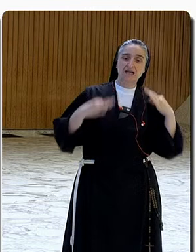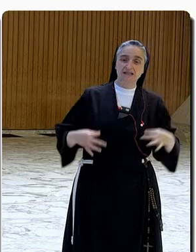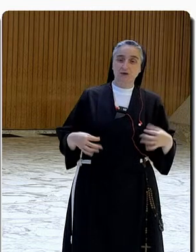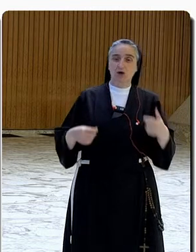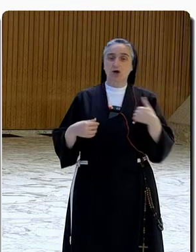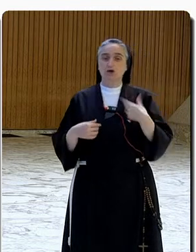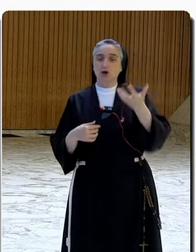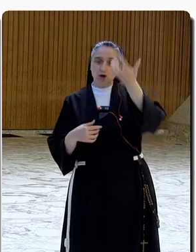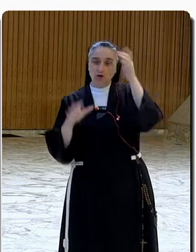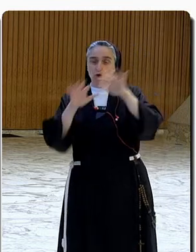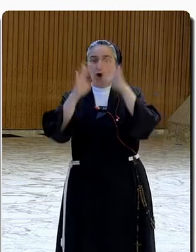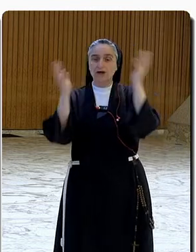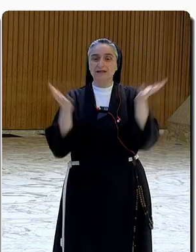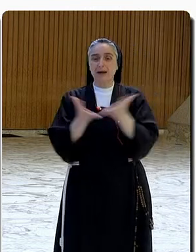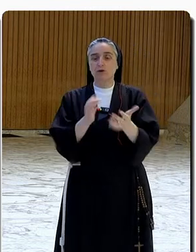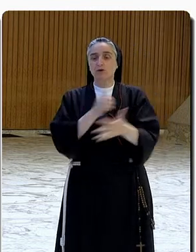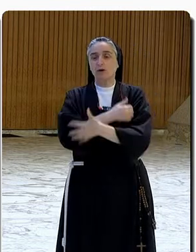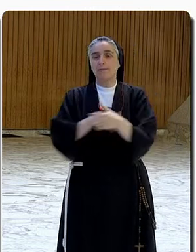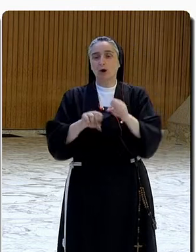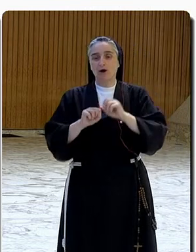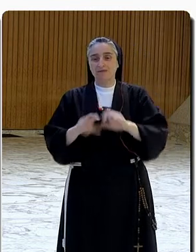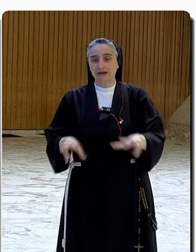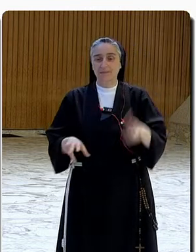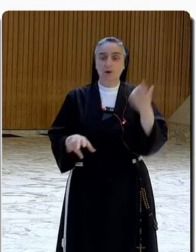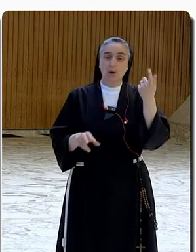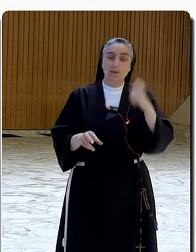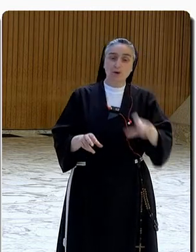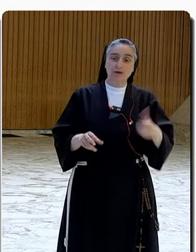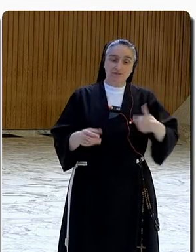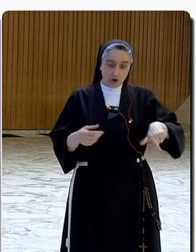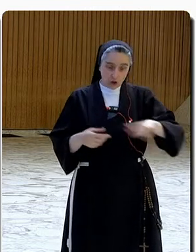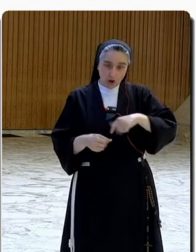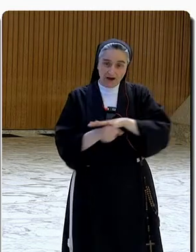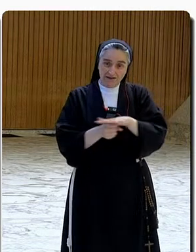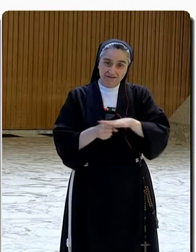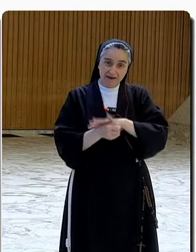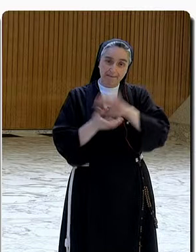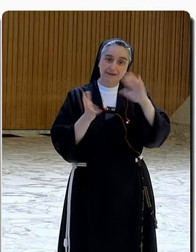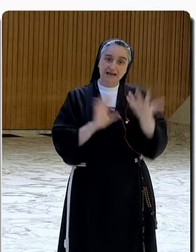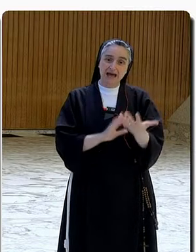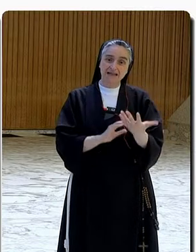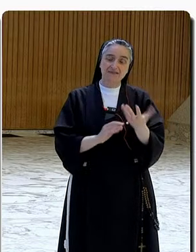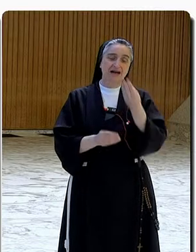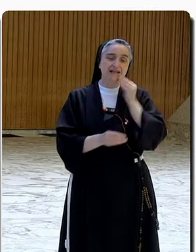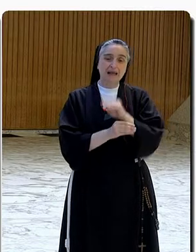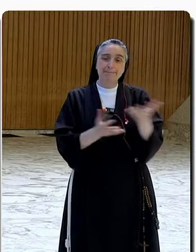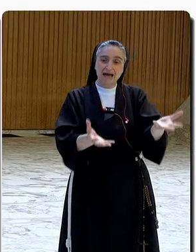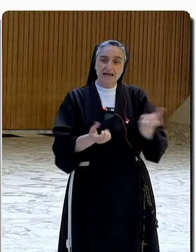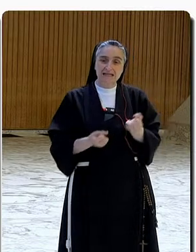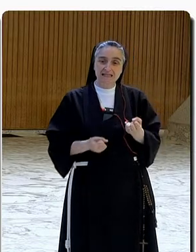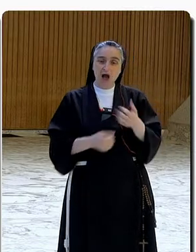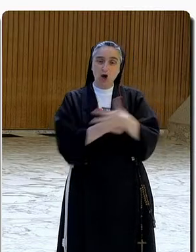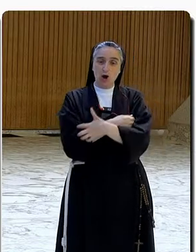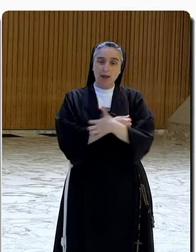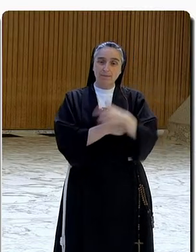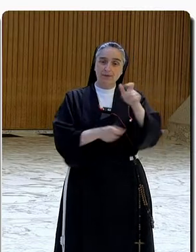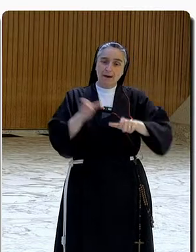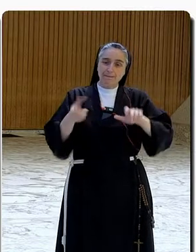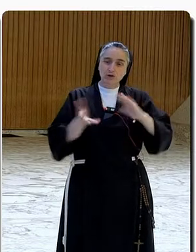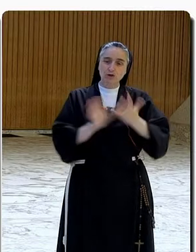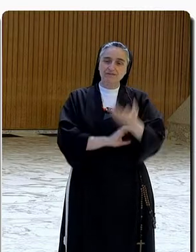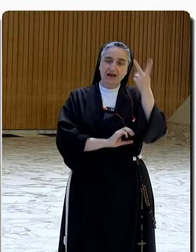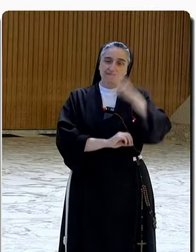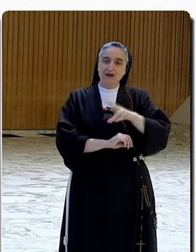un mondo senza mense dei poveri, perché le nostre famiglie saranno mense dei poveri. Così la gente